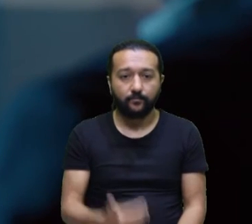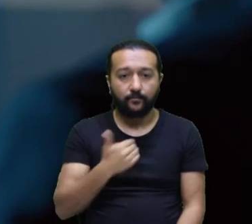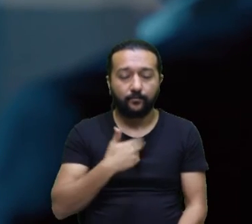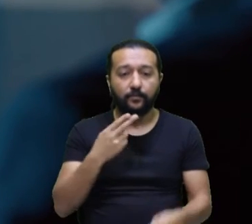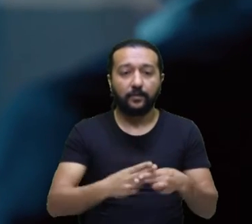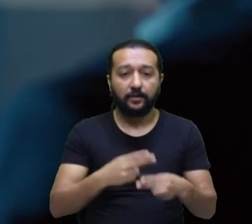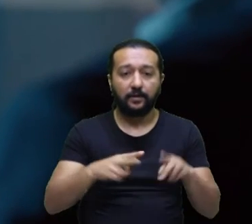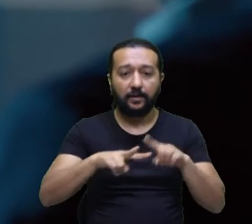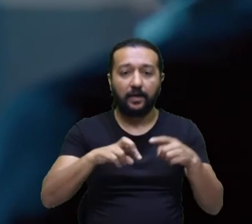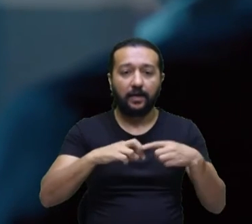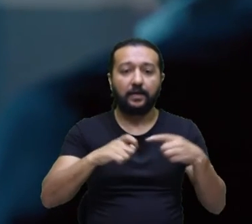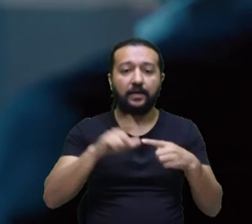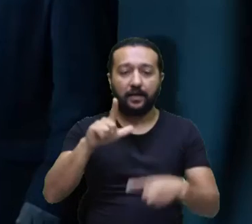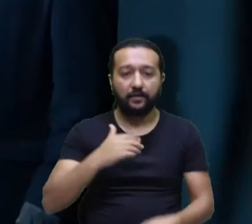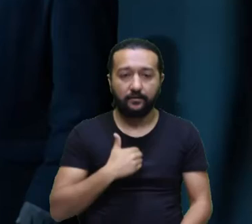Benim adım Ariel.